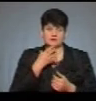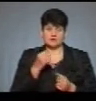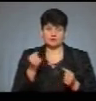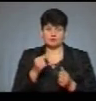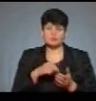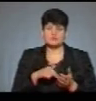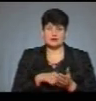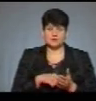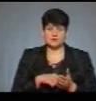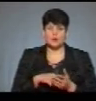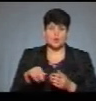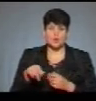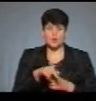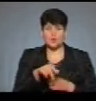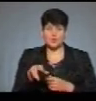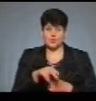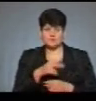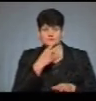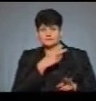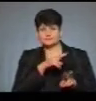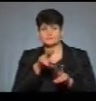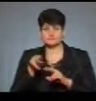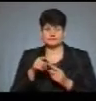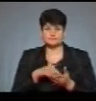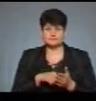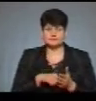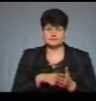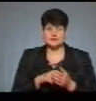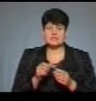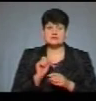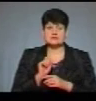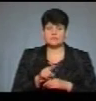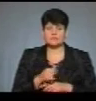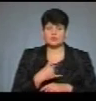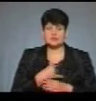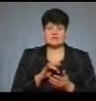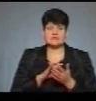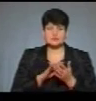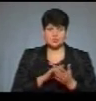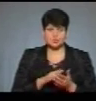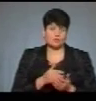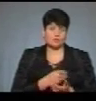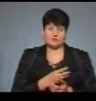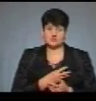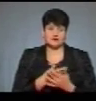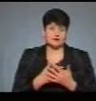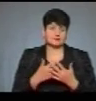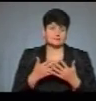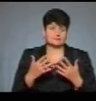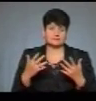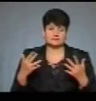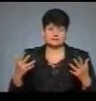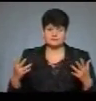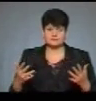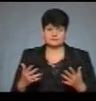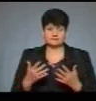зимовому містечку, ходите, насолоджуєтесь краєвидами міста, замовляєте у нас екскурсії по бажанню, різноманітні на